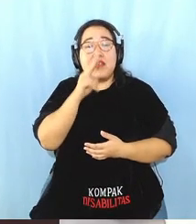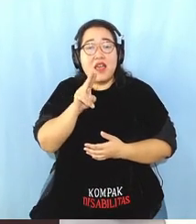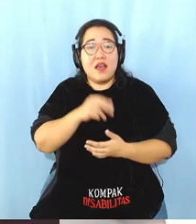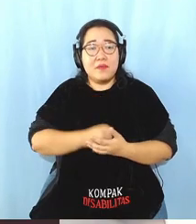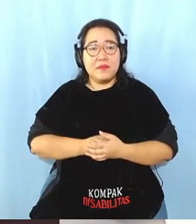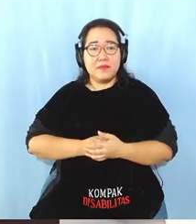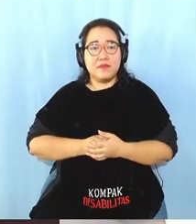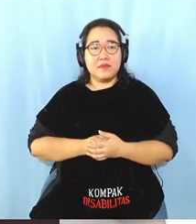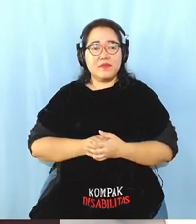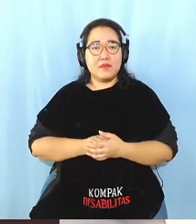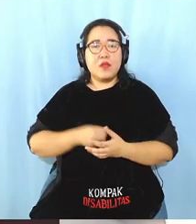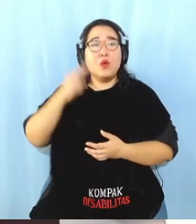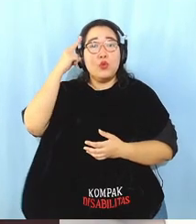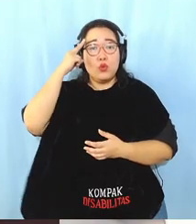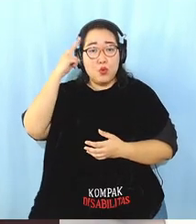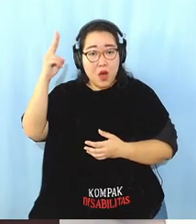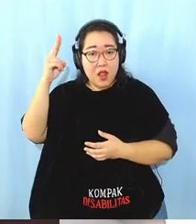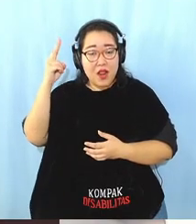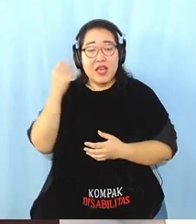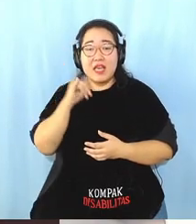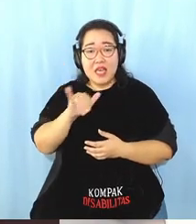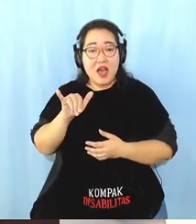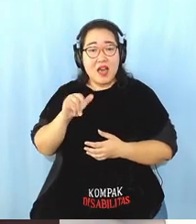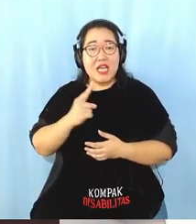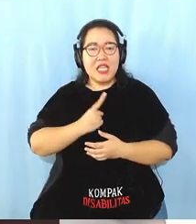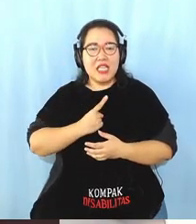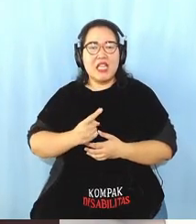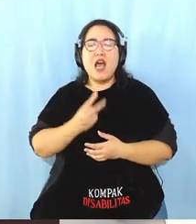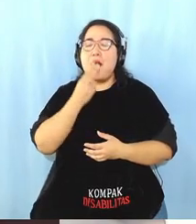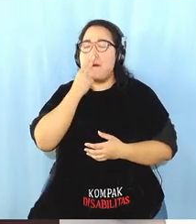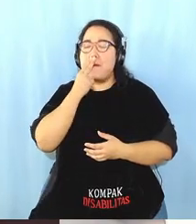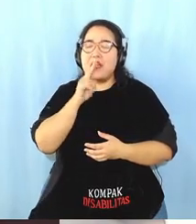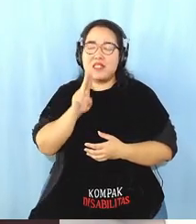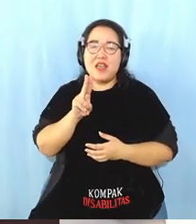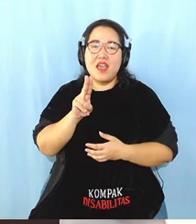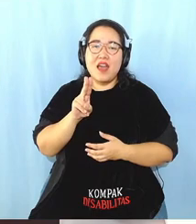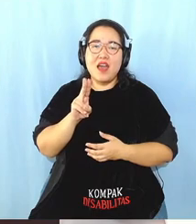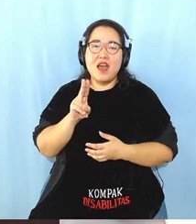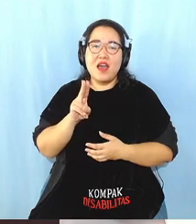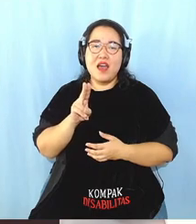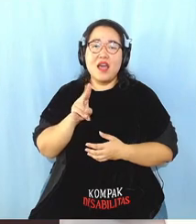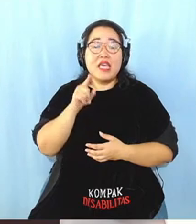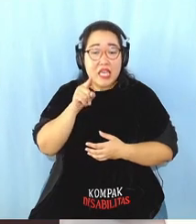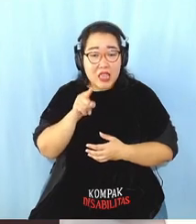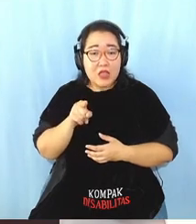Tuhan yang kita imani adalah Tuhan yang mengalami